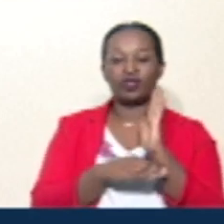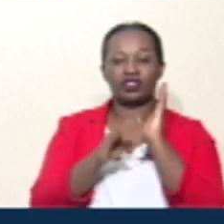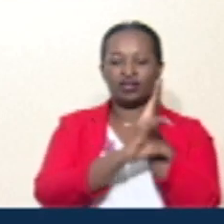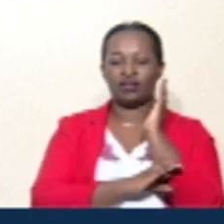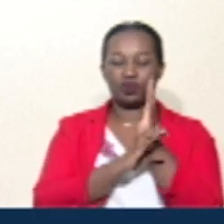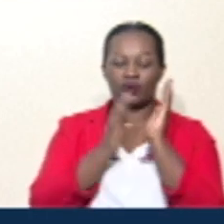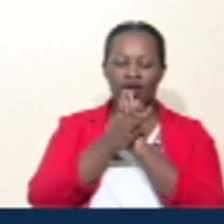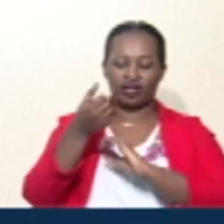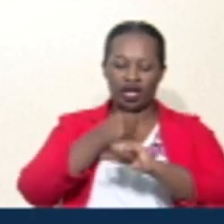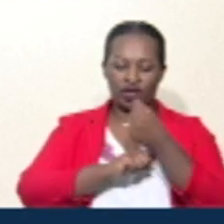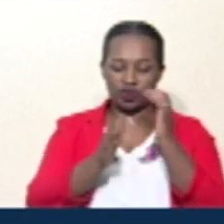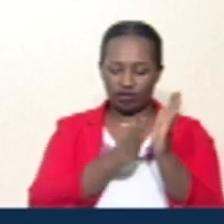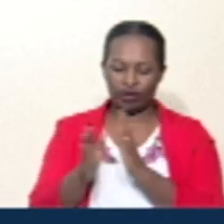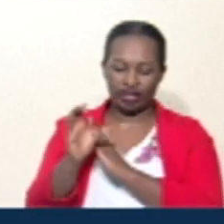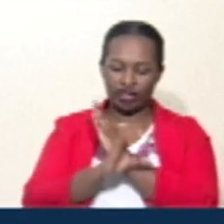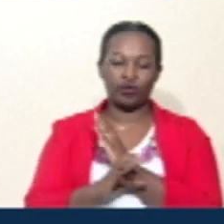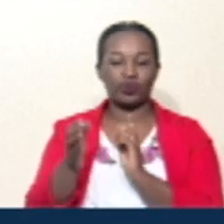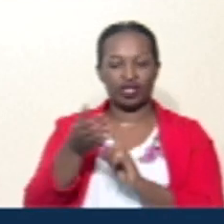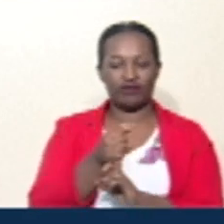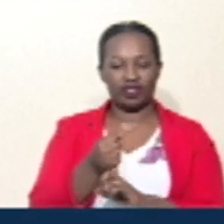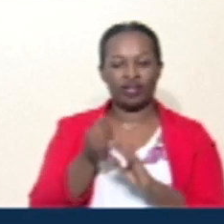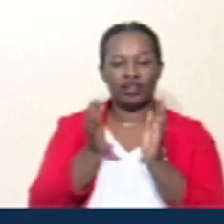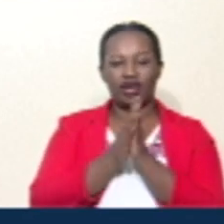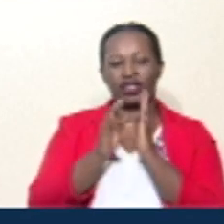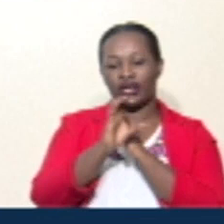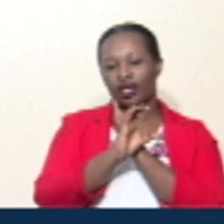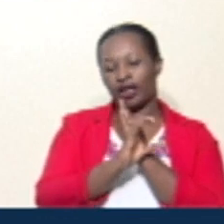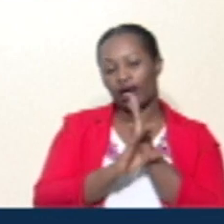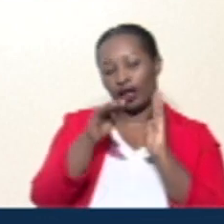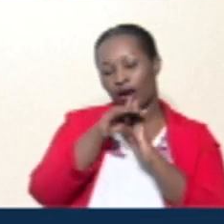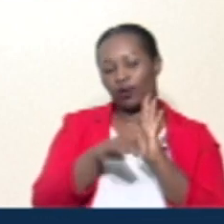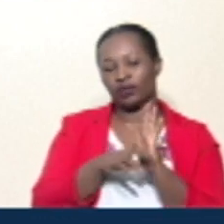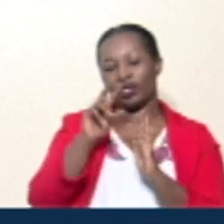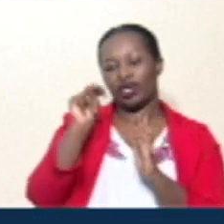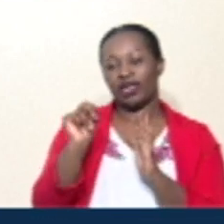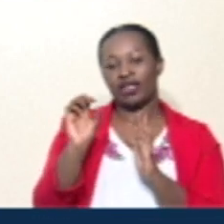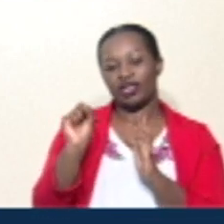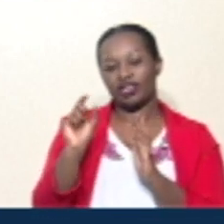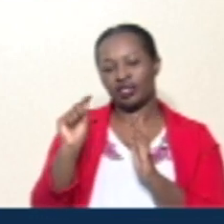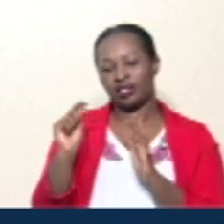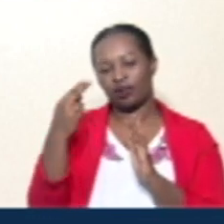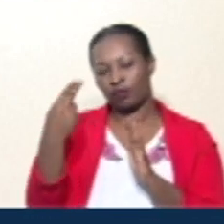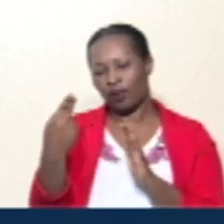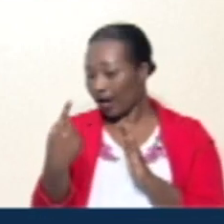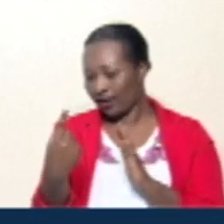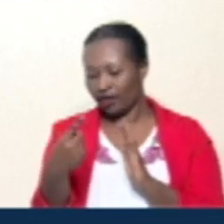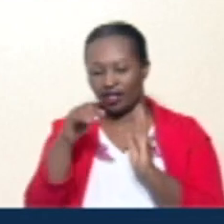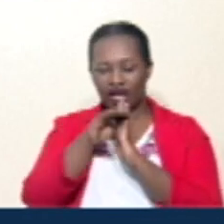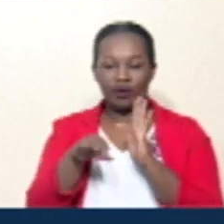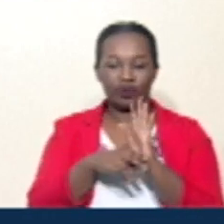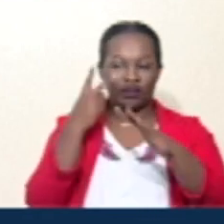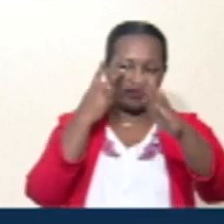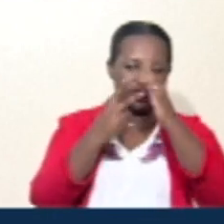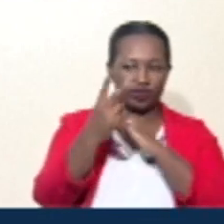z'igihugu n'igenamigambi y'igihugu ryihaye nka gahunda ya NST1, gahunda ya Vision 2050. Twisuzuma tureba se tugeze